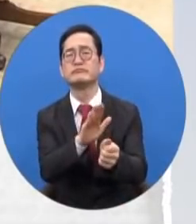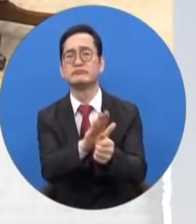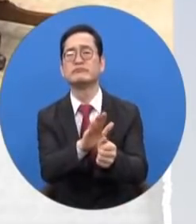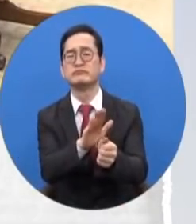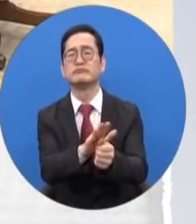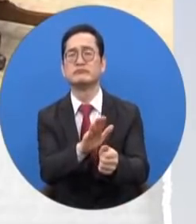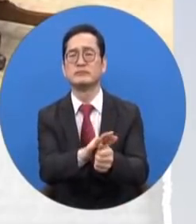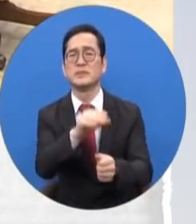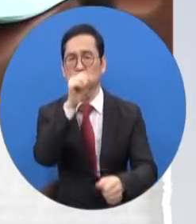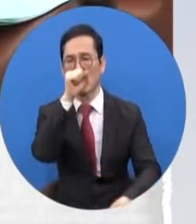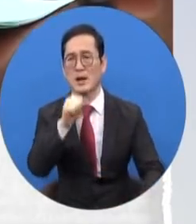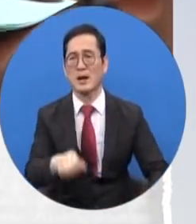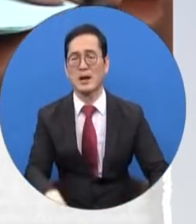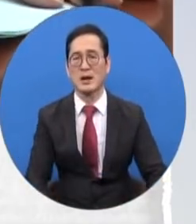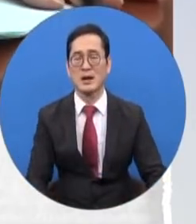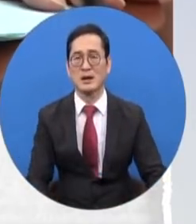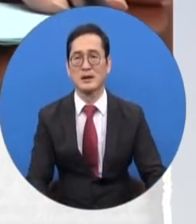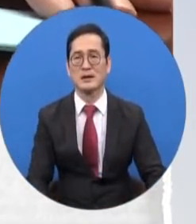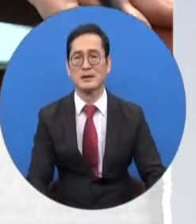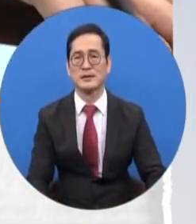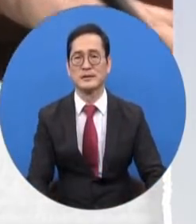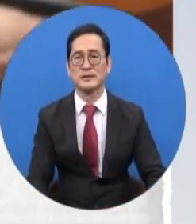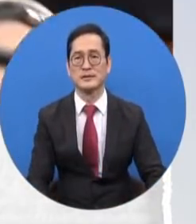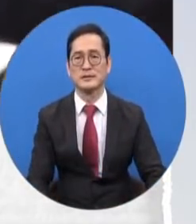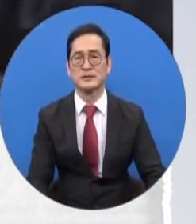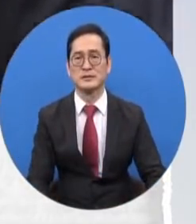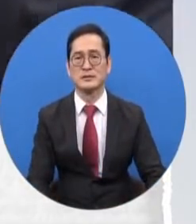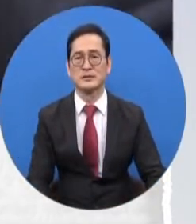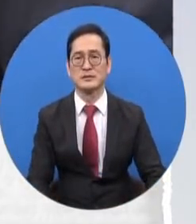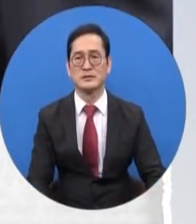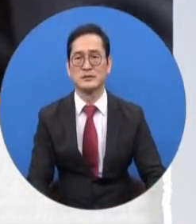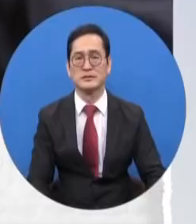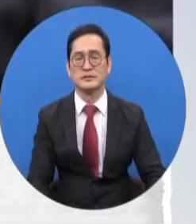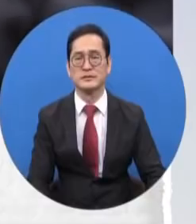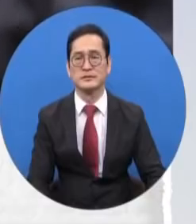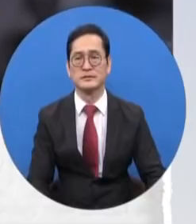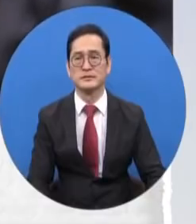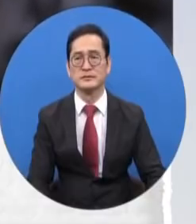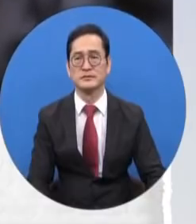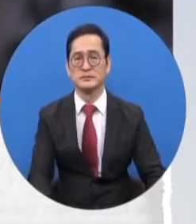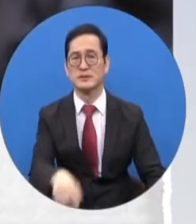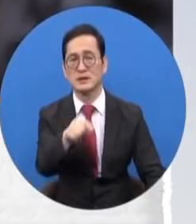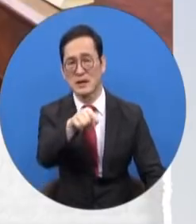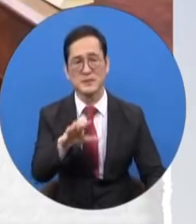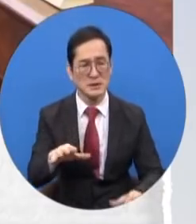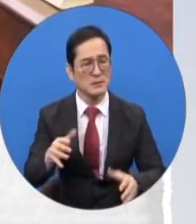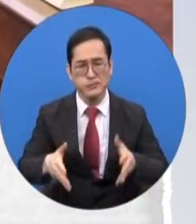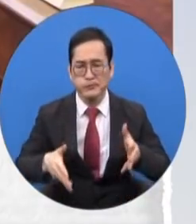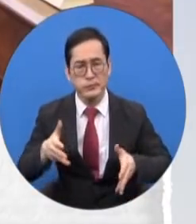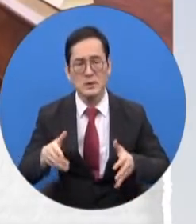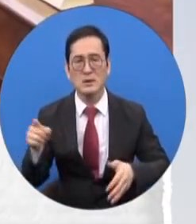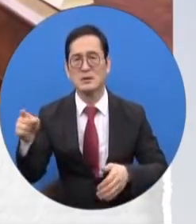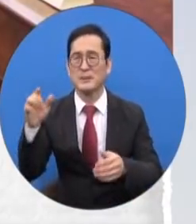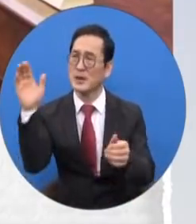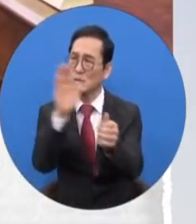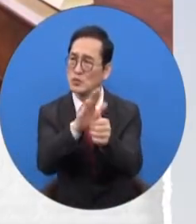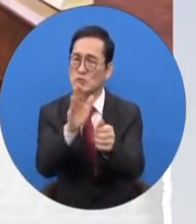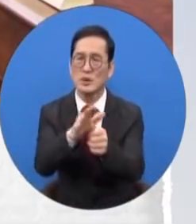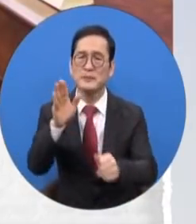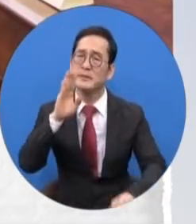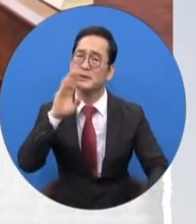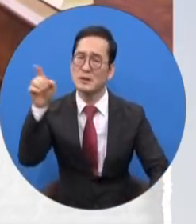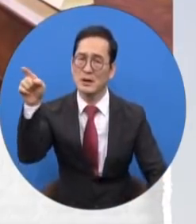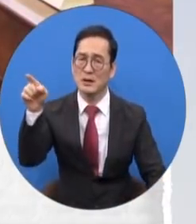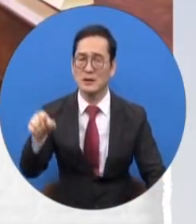되는 부분 덜어내줘야 되는 게 사실은 지난 5년간 대한민국을 이끌어왔던 대통령이고 청와대가 해야 될 일 아닌가라고 예.